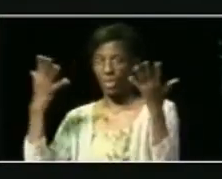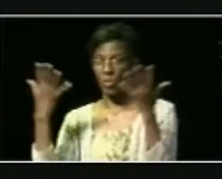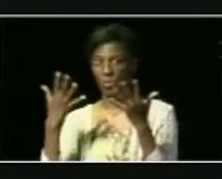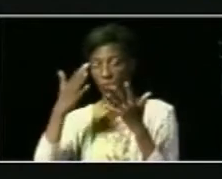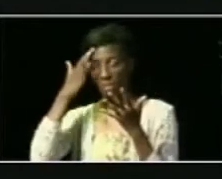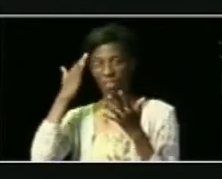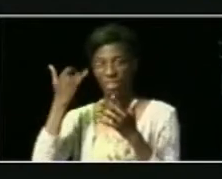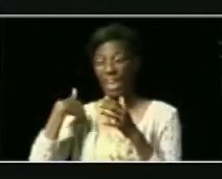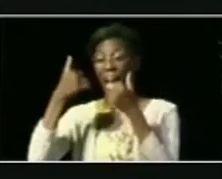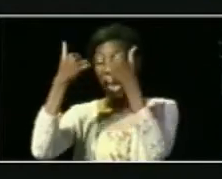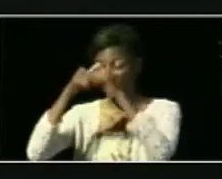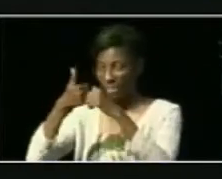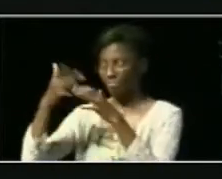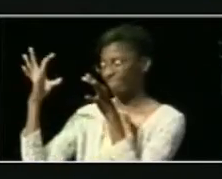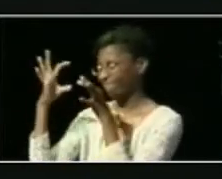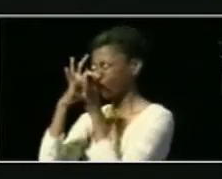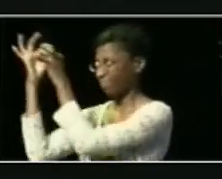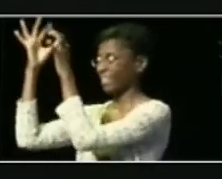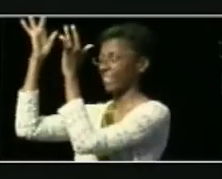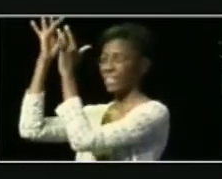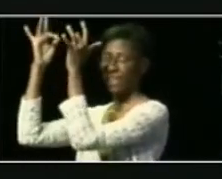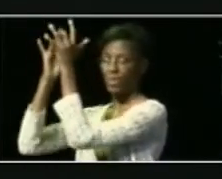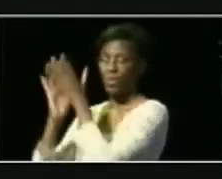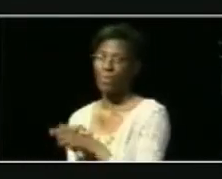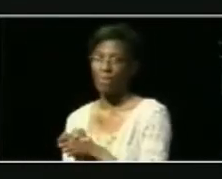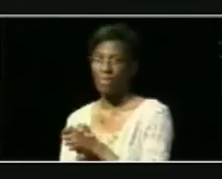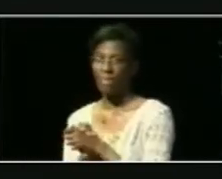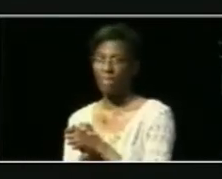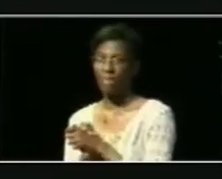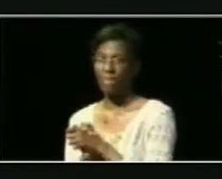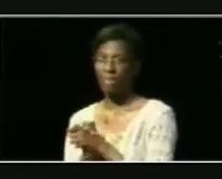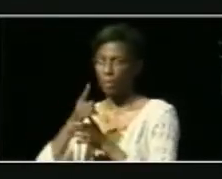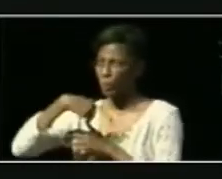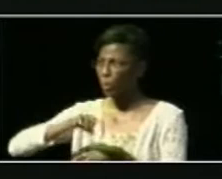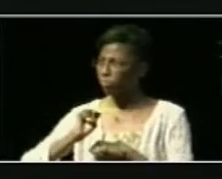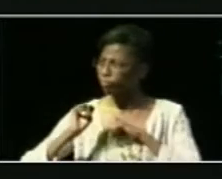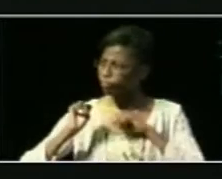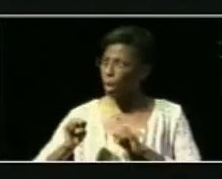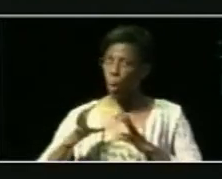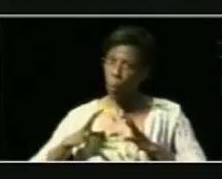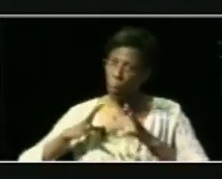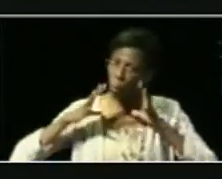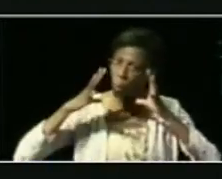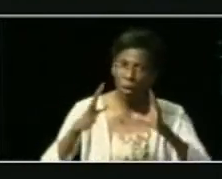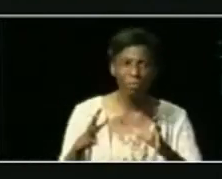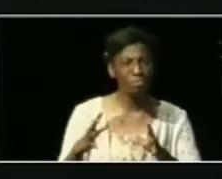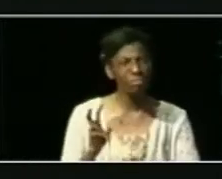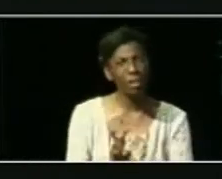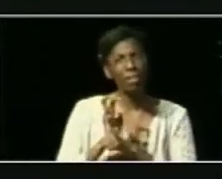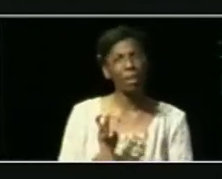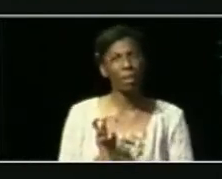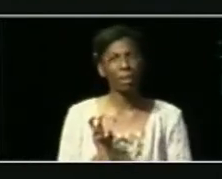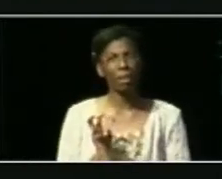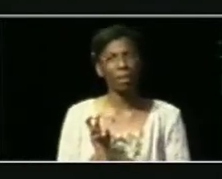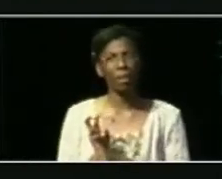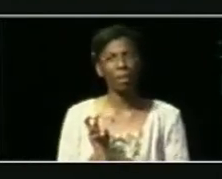vous restiez en Jésus. And that you are strong and of good courage. Et que vous soyez fort, de bon courage. In the Lord's vineyard.